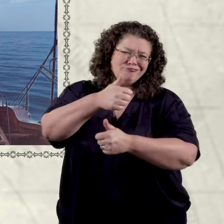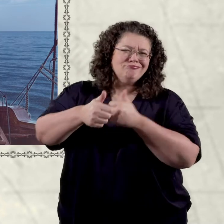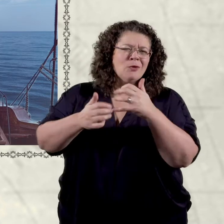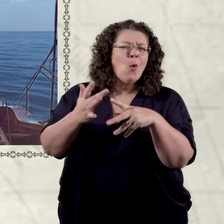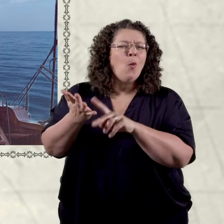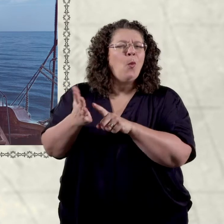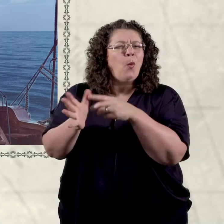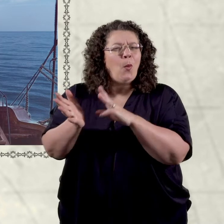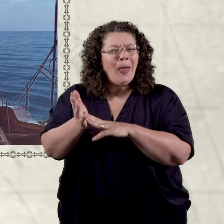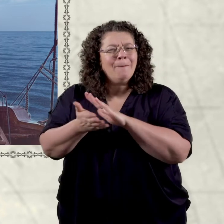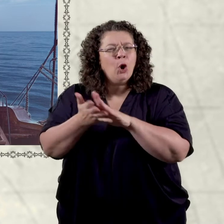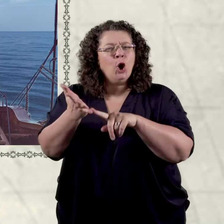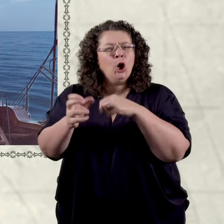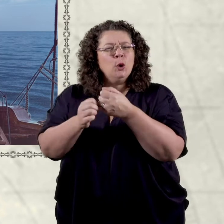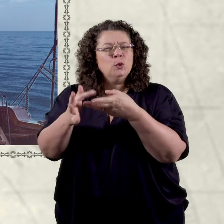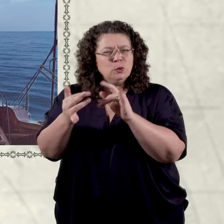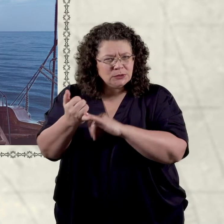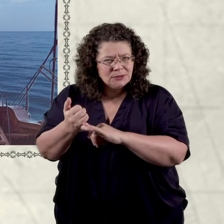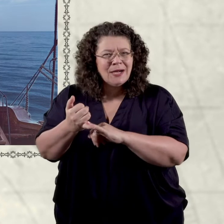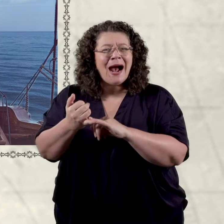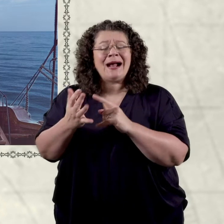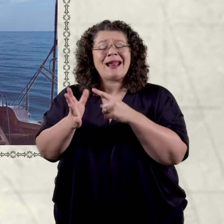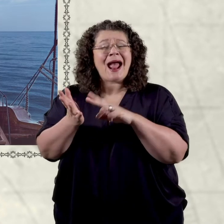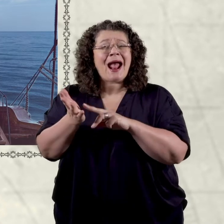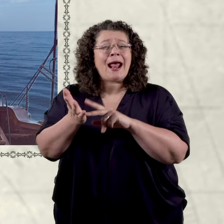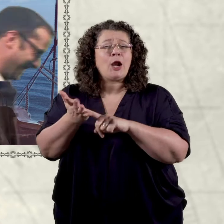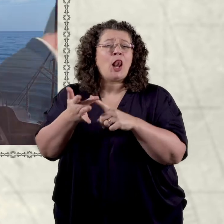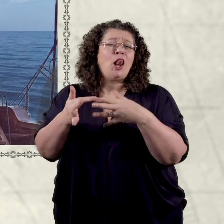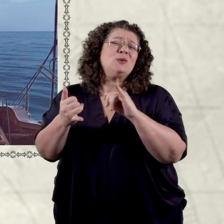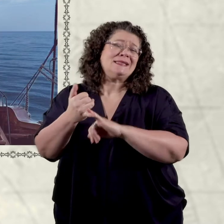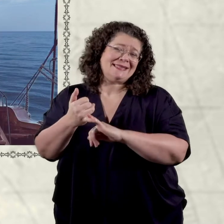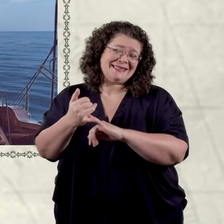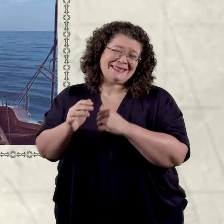Llongyfarchiadau mawr i William Hughes ac Ann Lewis.